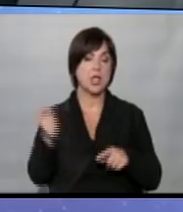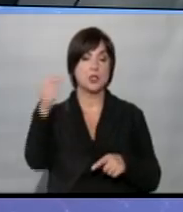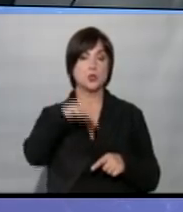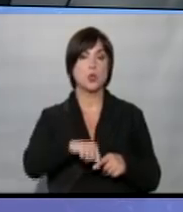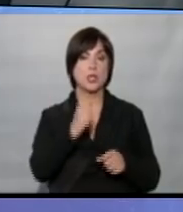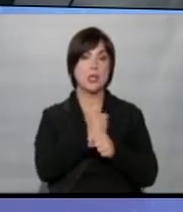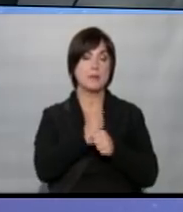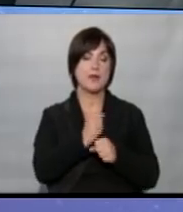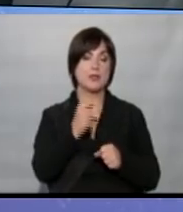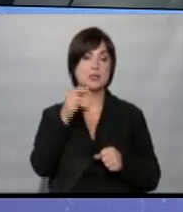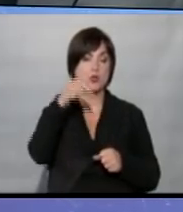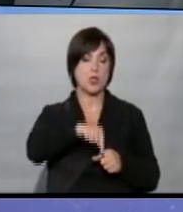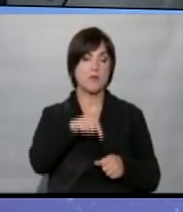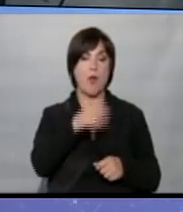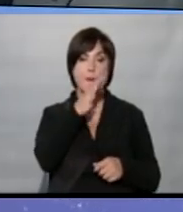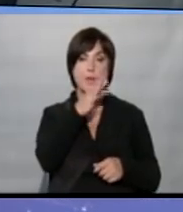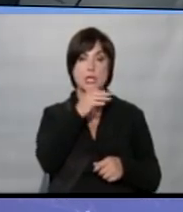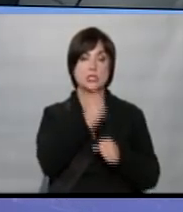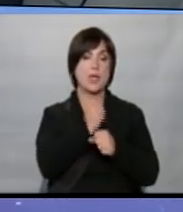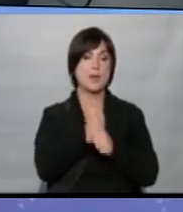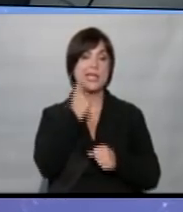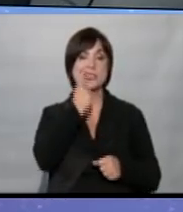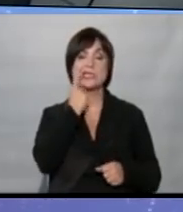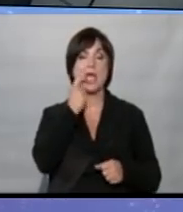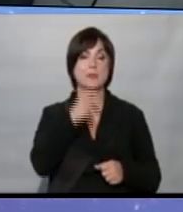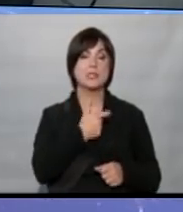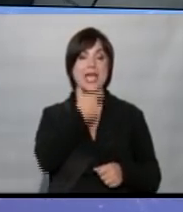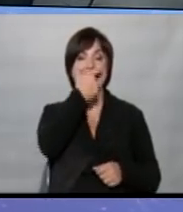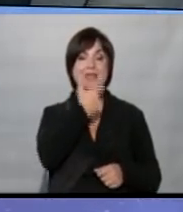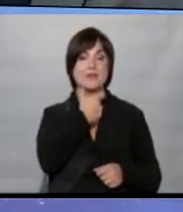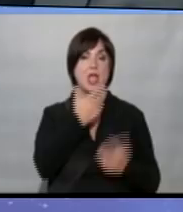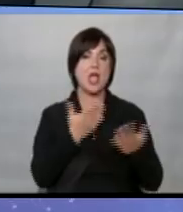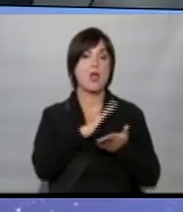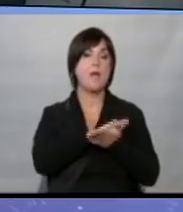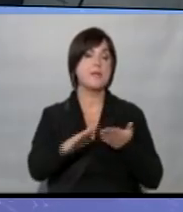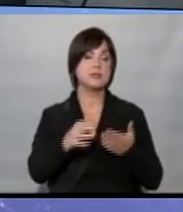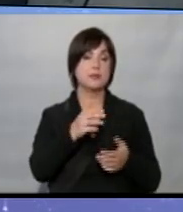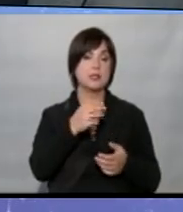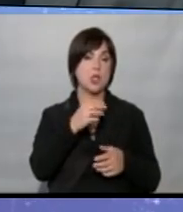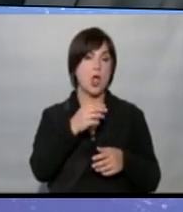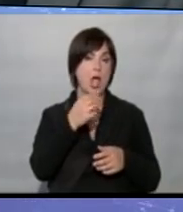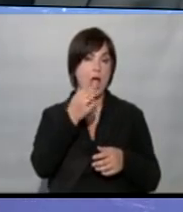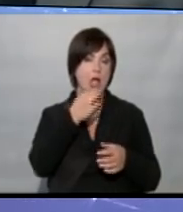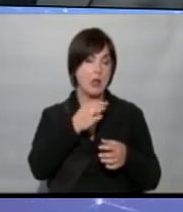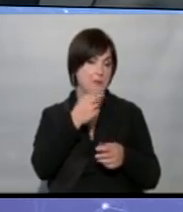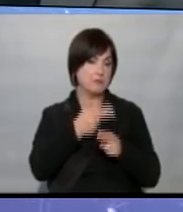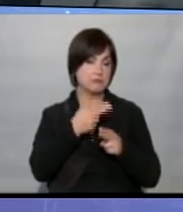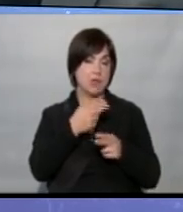да прават, од Грција доаѓаат во Македонија да прават заби и вилици. Какво е тоа бесплатно лечење? Мислам,